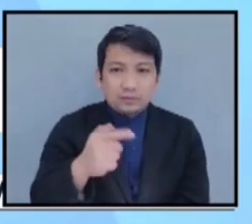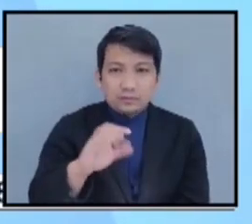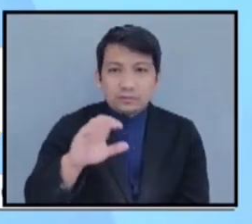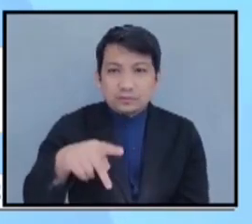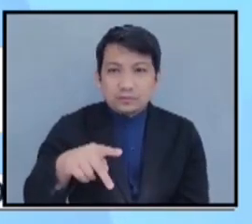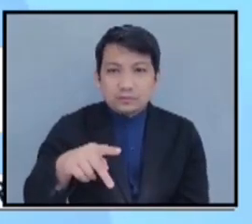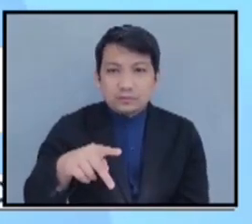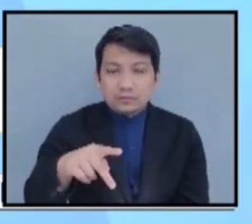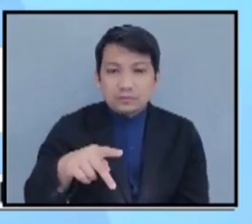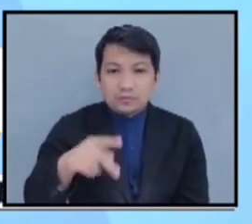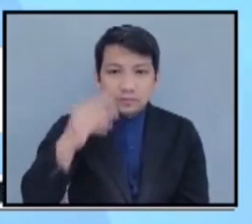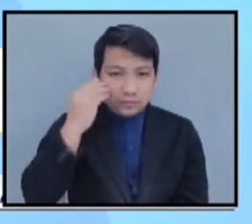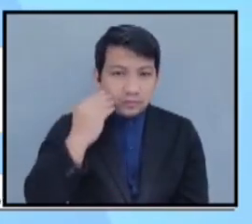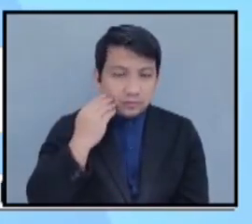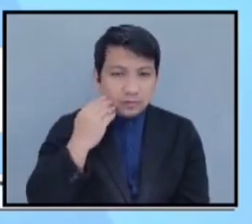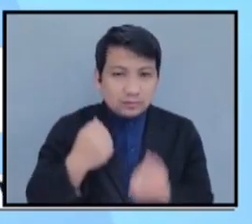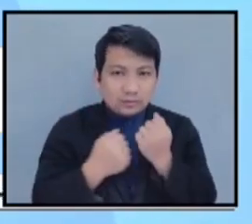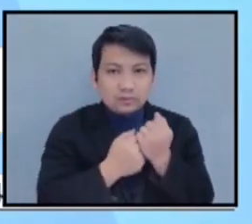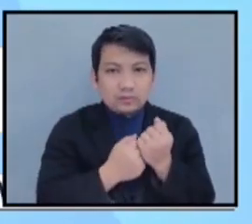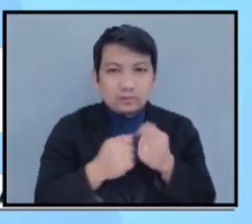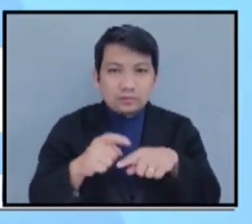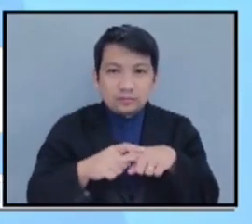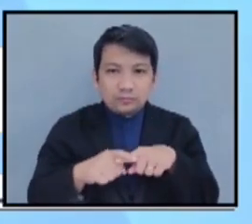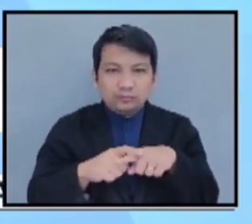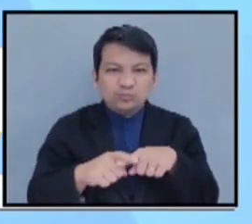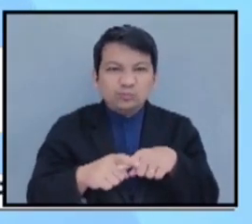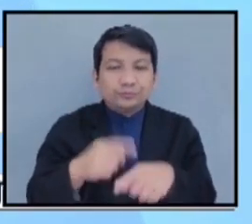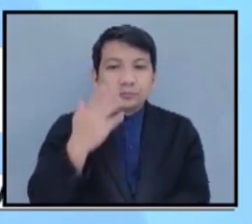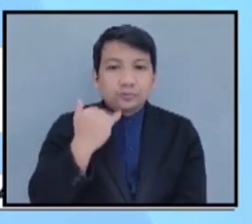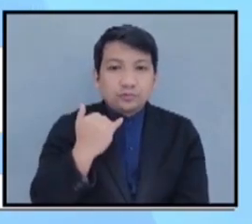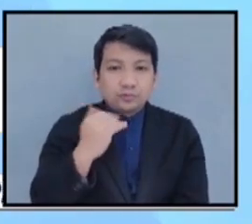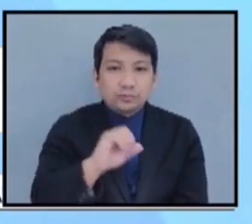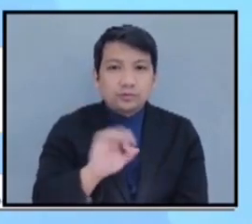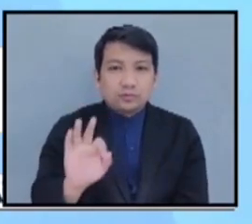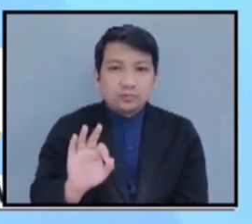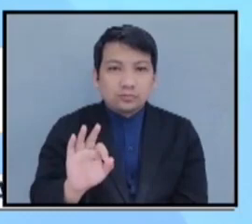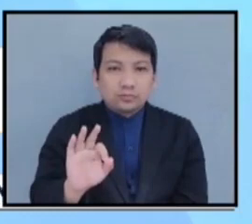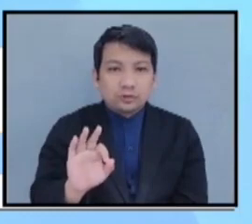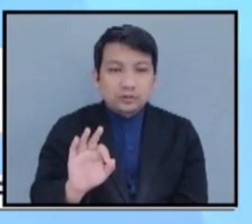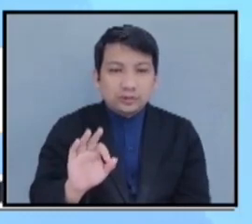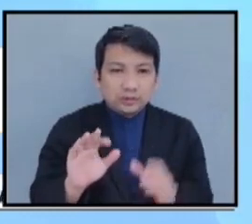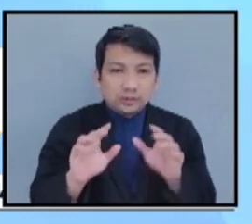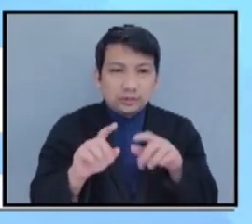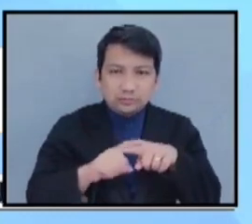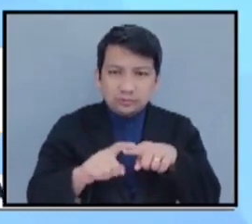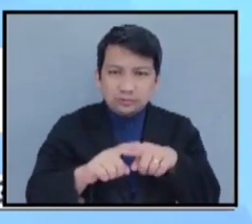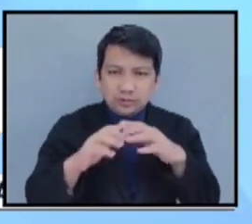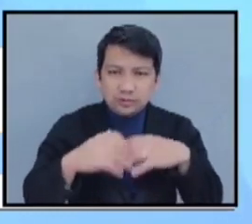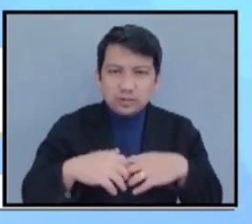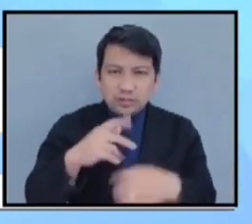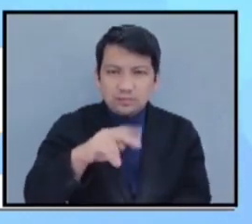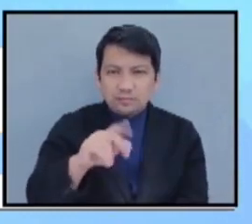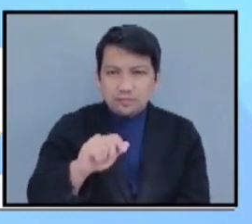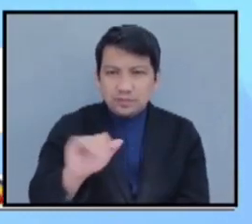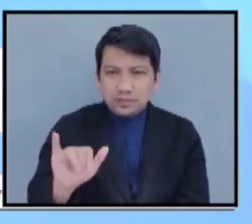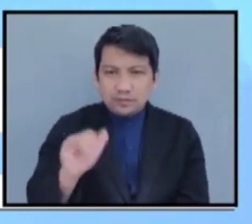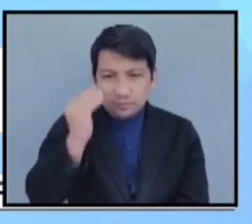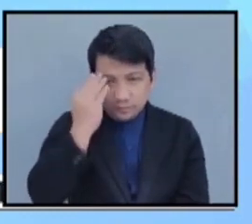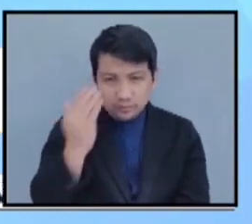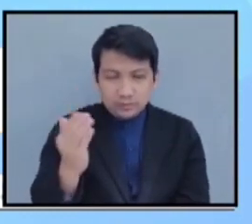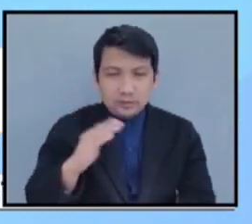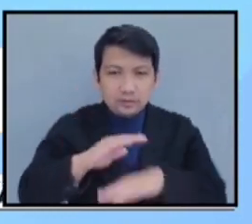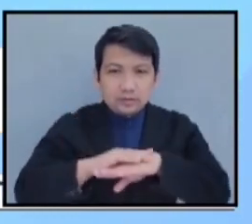ang supply ng kuryente dahil sa pag-shutdown ng ilang planta sa Panay. Dahil dito, naglabas ng yellow alert warning